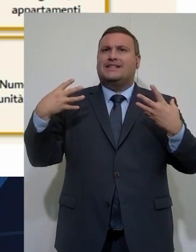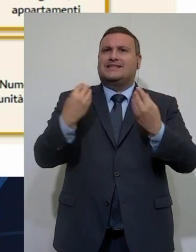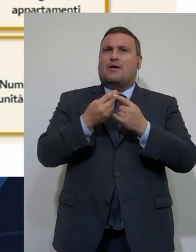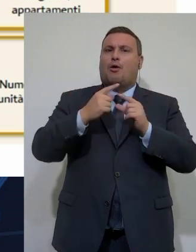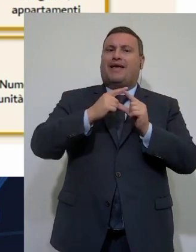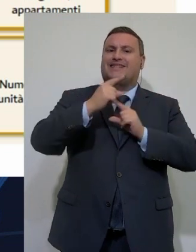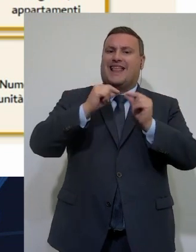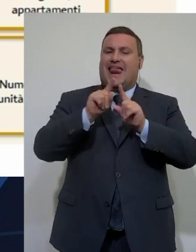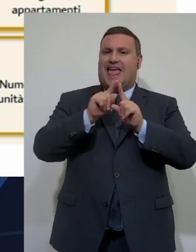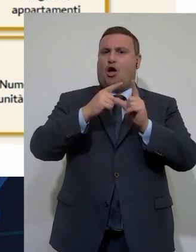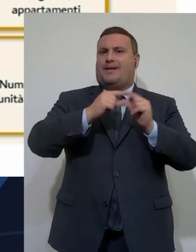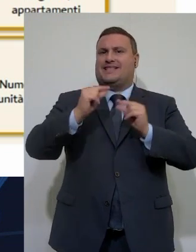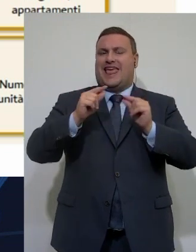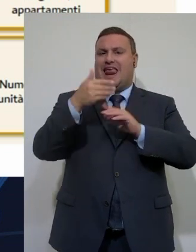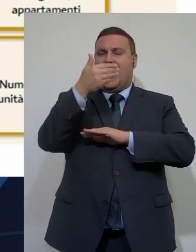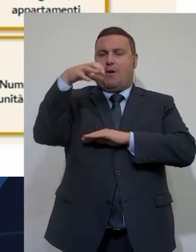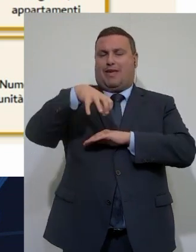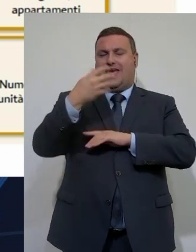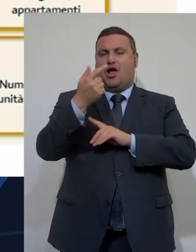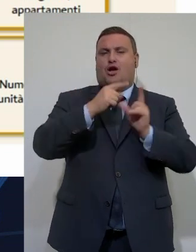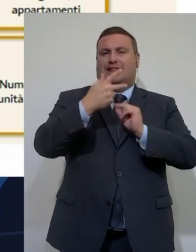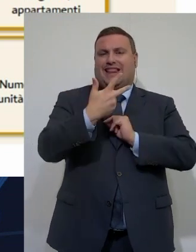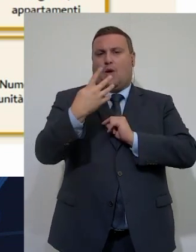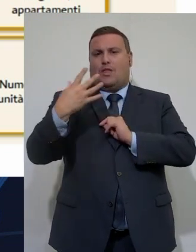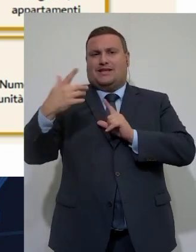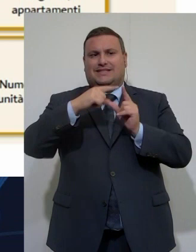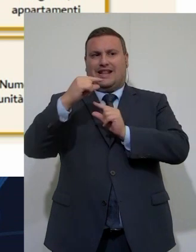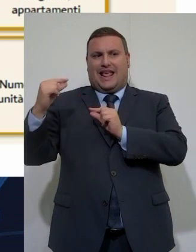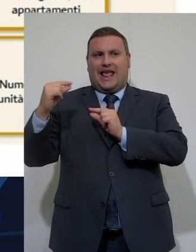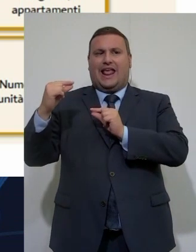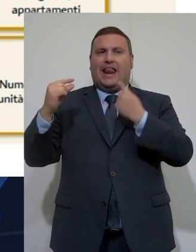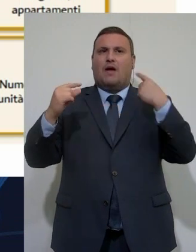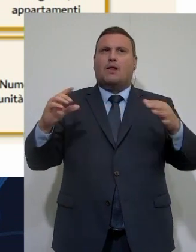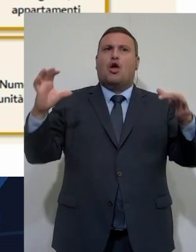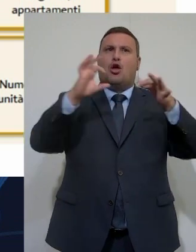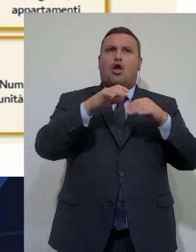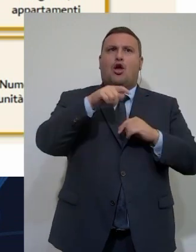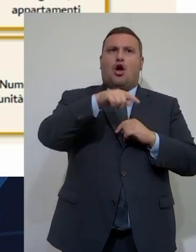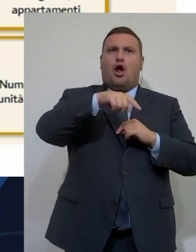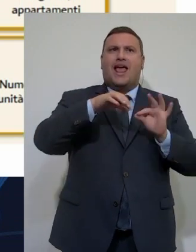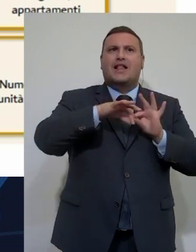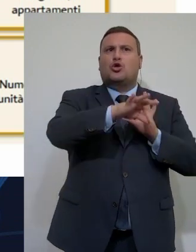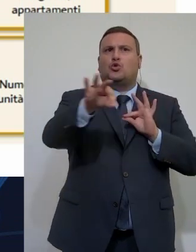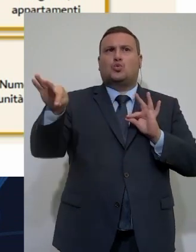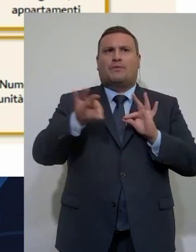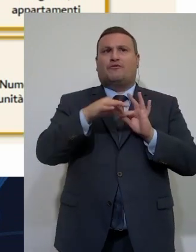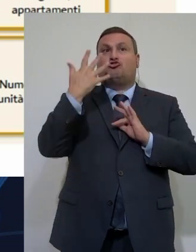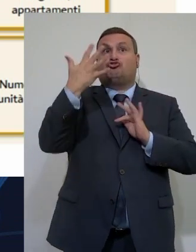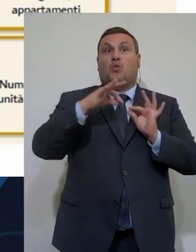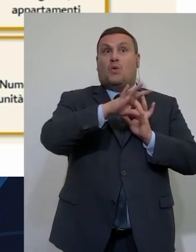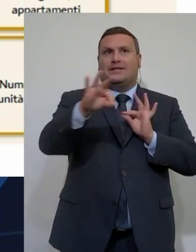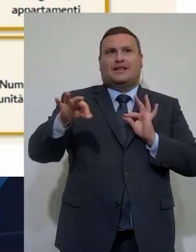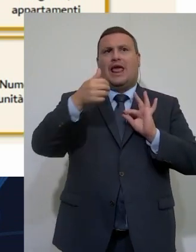le stelle caratterizzano una maggiore qualità di servizi e disponibilità degli stessi e quindi questo viene a essere anche